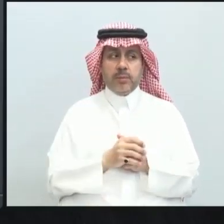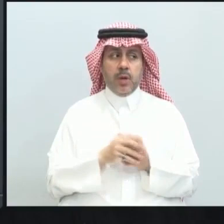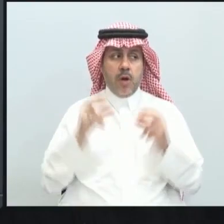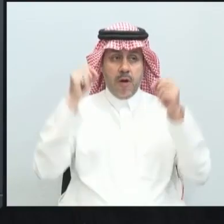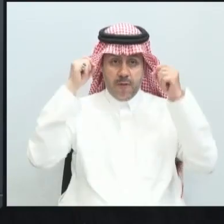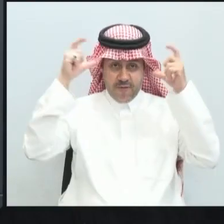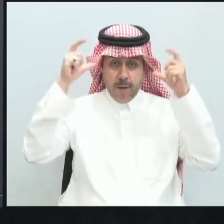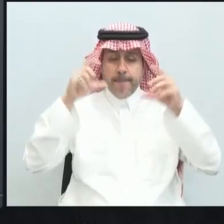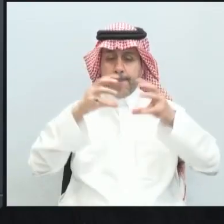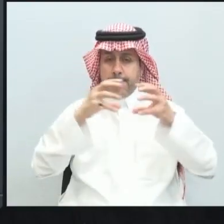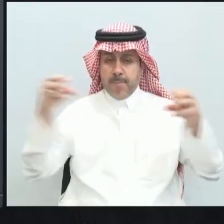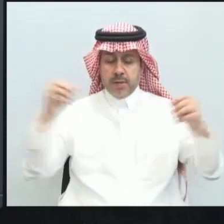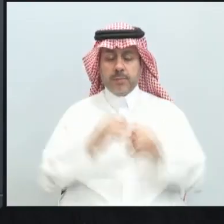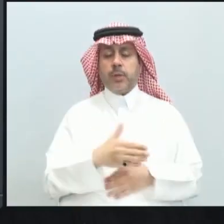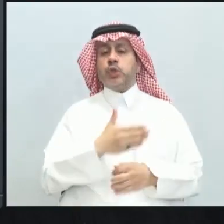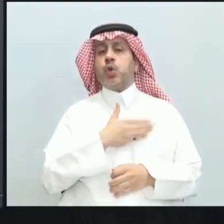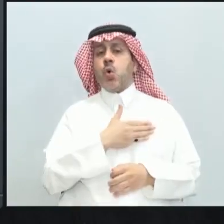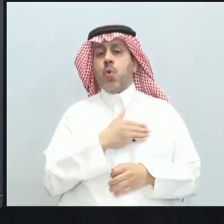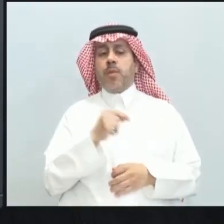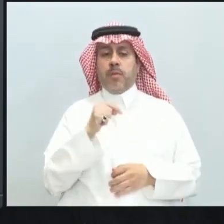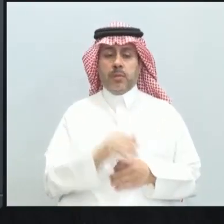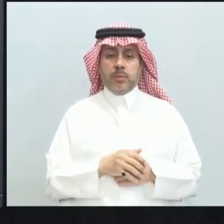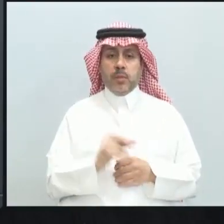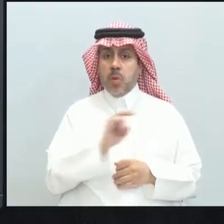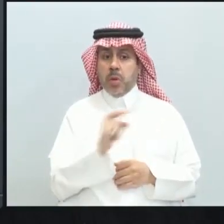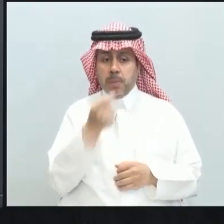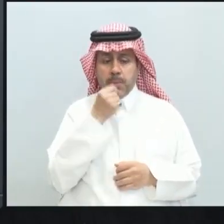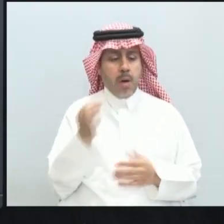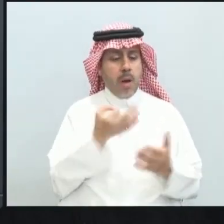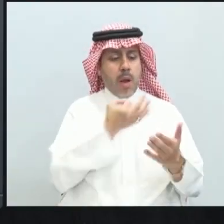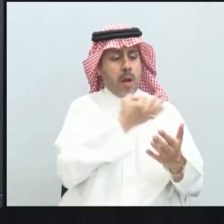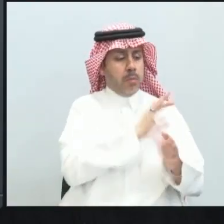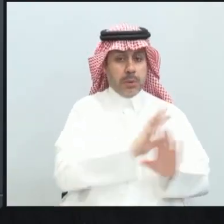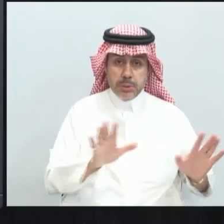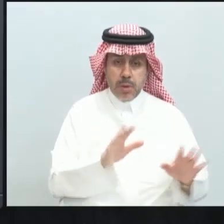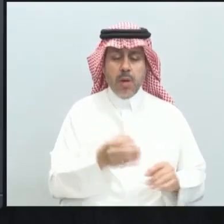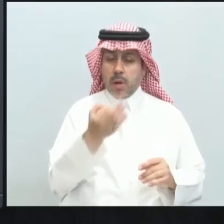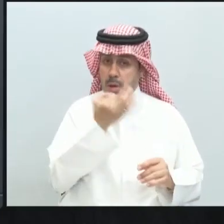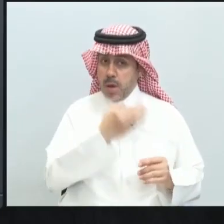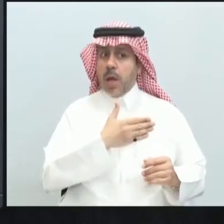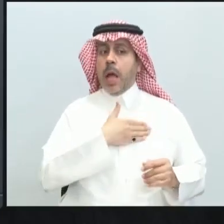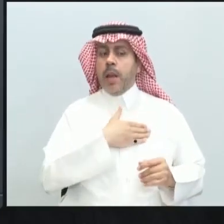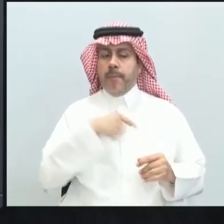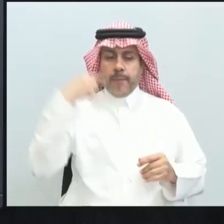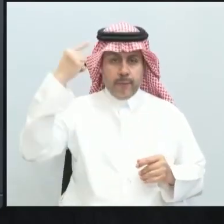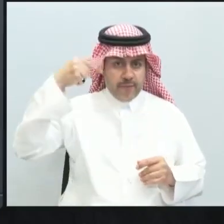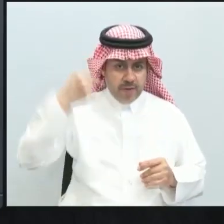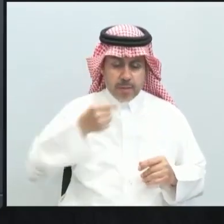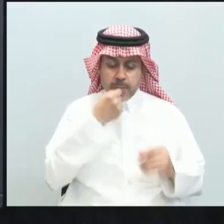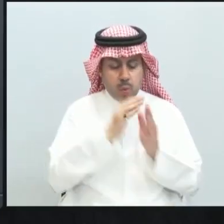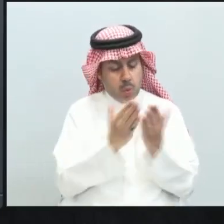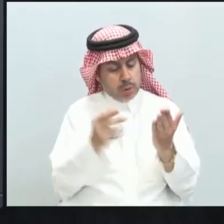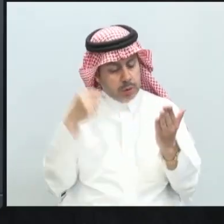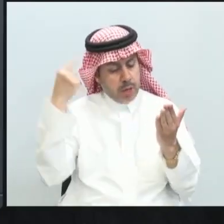مع معانيها وان نشعر قلوبنا بها ولا يكون قصدنا فقط التلاوه المجرده من دون تامل ومن دون نظر